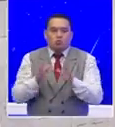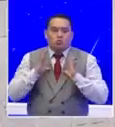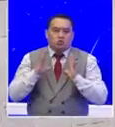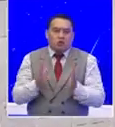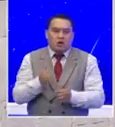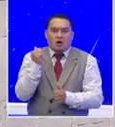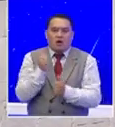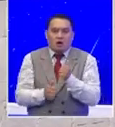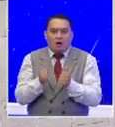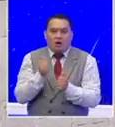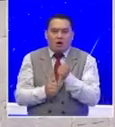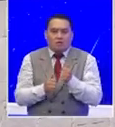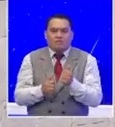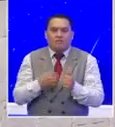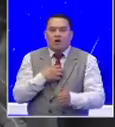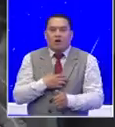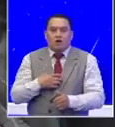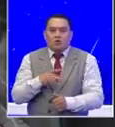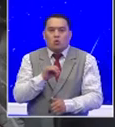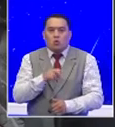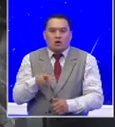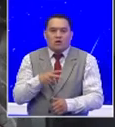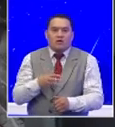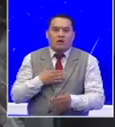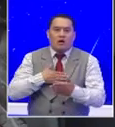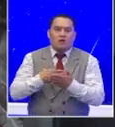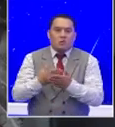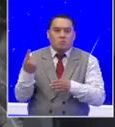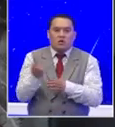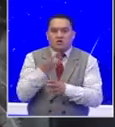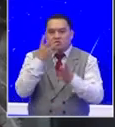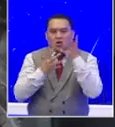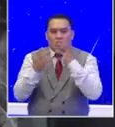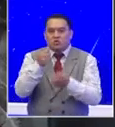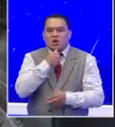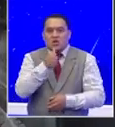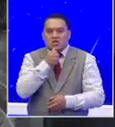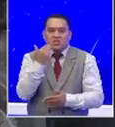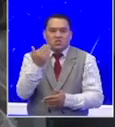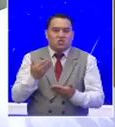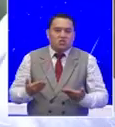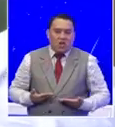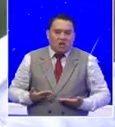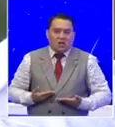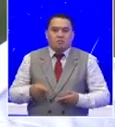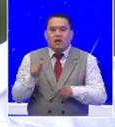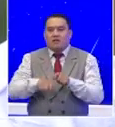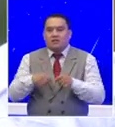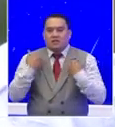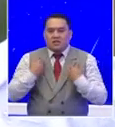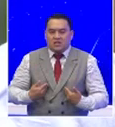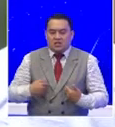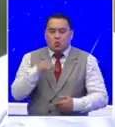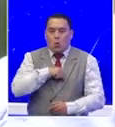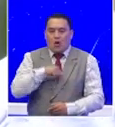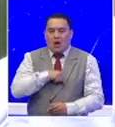усталость. Каждый фактор играет немаловажную роль. По словам волонтеров, это первое серьезное испытание в их жизни. Проверка на стойкость тела